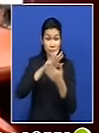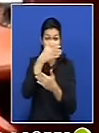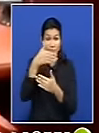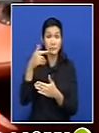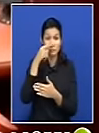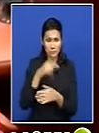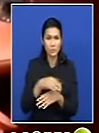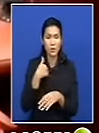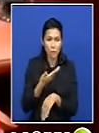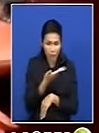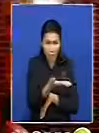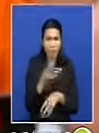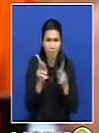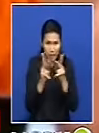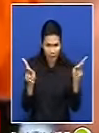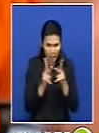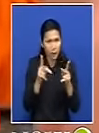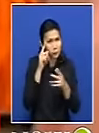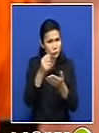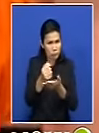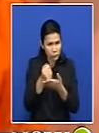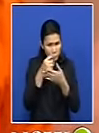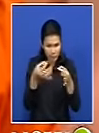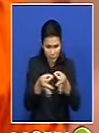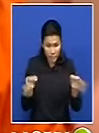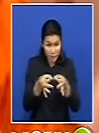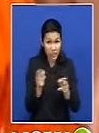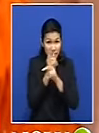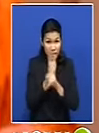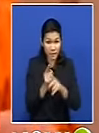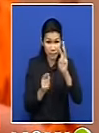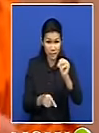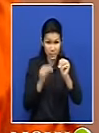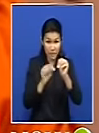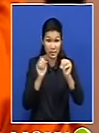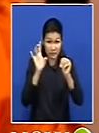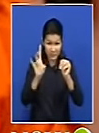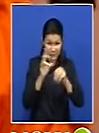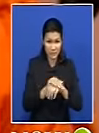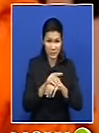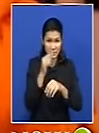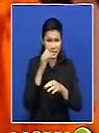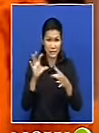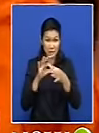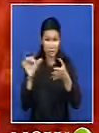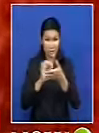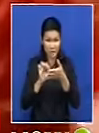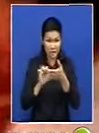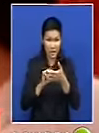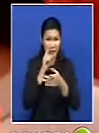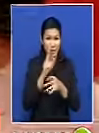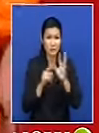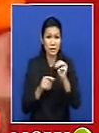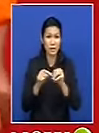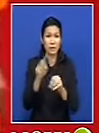กรรมการกฤษฎีกาตีความครับตามมาตรา7ของพ.ร.บ.คณะสงฆ์ฉบับแก้ไขเพิ่มเติม2535